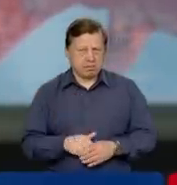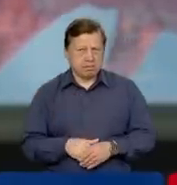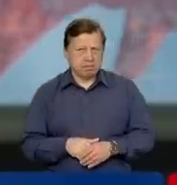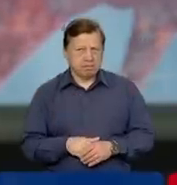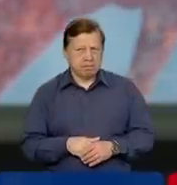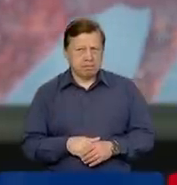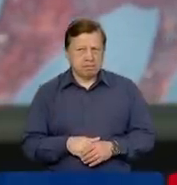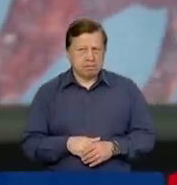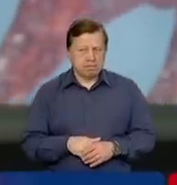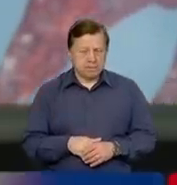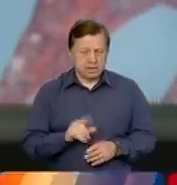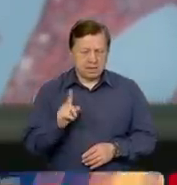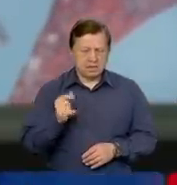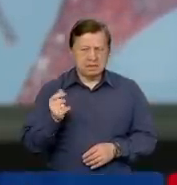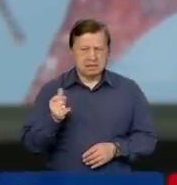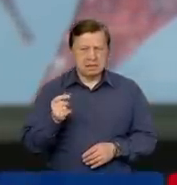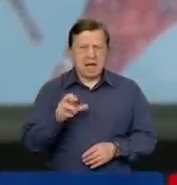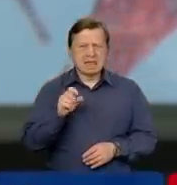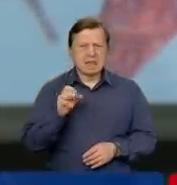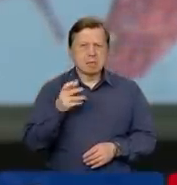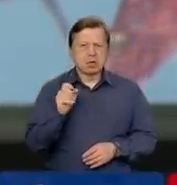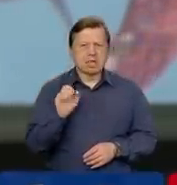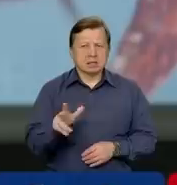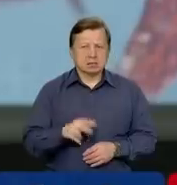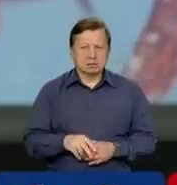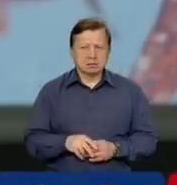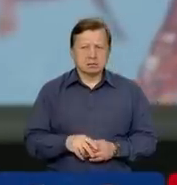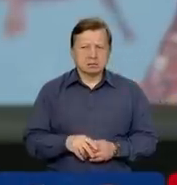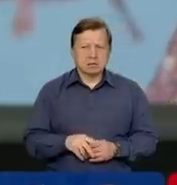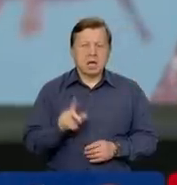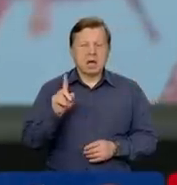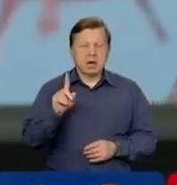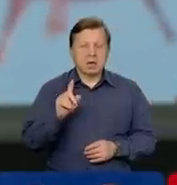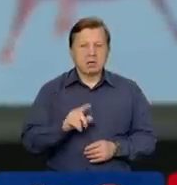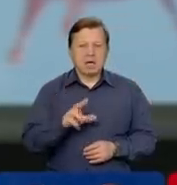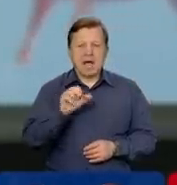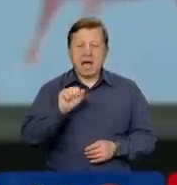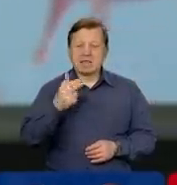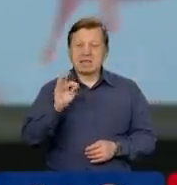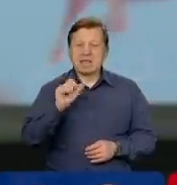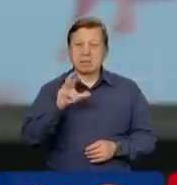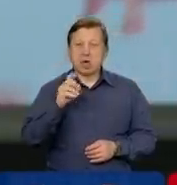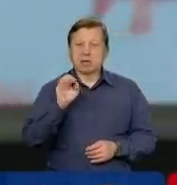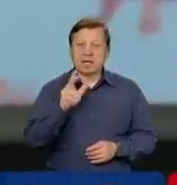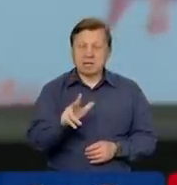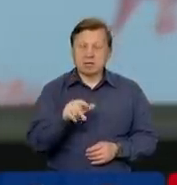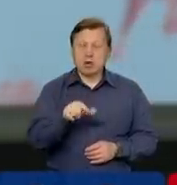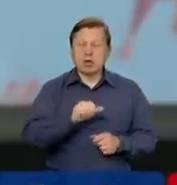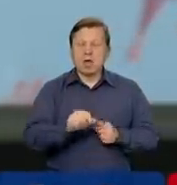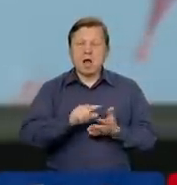no, jak się zwie, antybiotyk. Tak, pamiętajmy, że antybiotyki to leki,